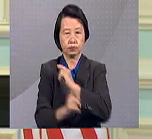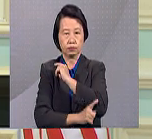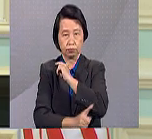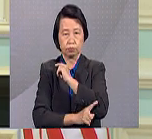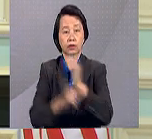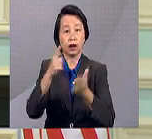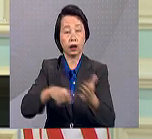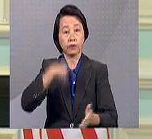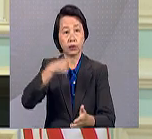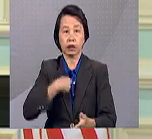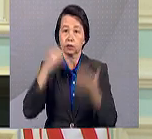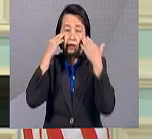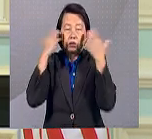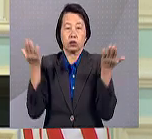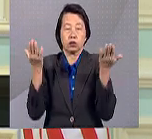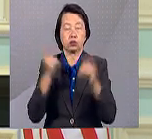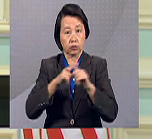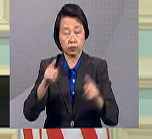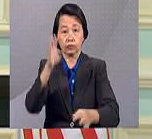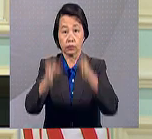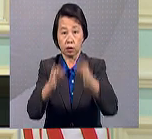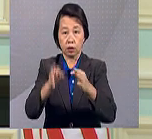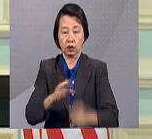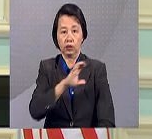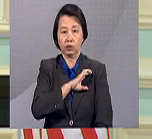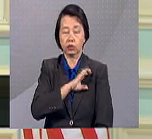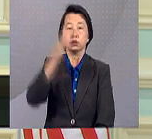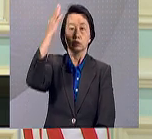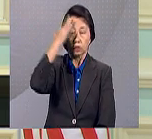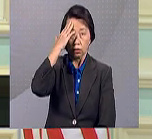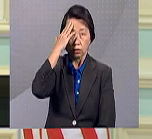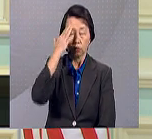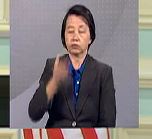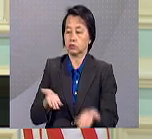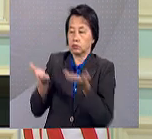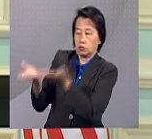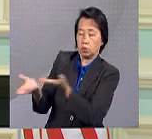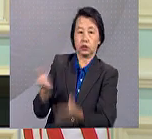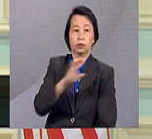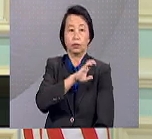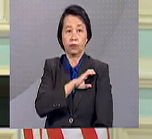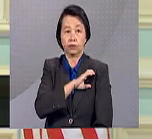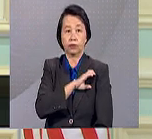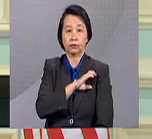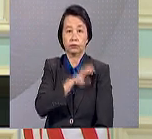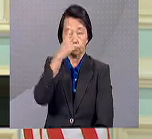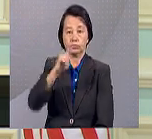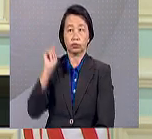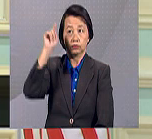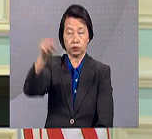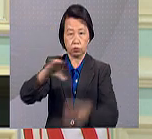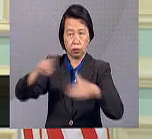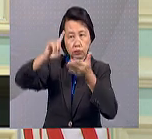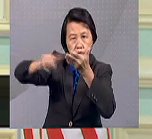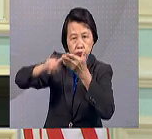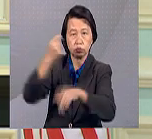Apa yang disebutkan tadi saya pun tidak tahu. Tetapi kalau pihak polis mengetahuinya, kita serahkanlah kepada pihak polis untuk